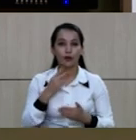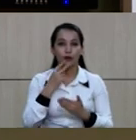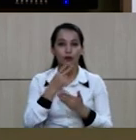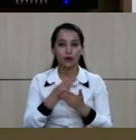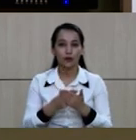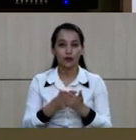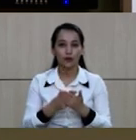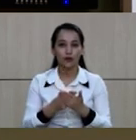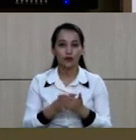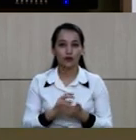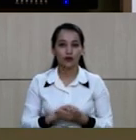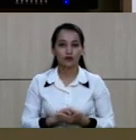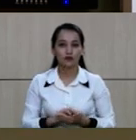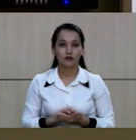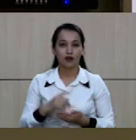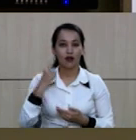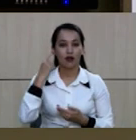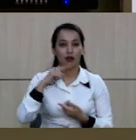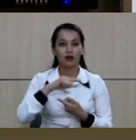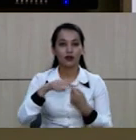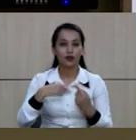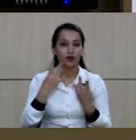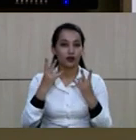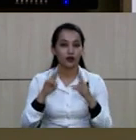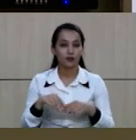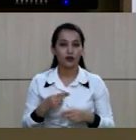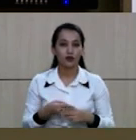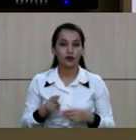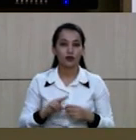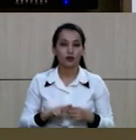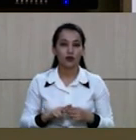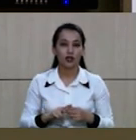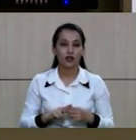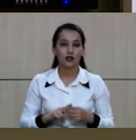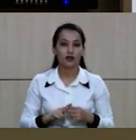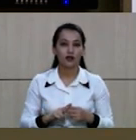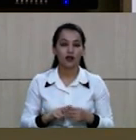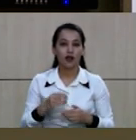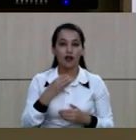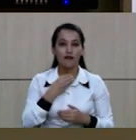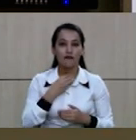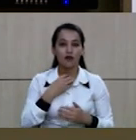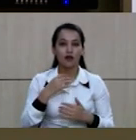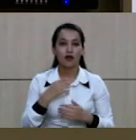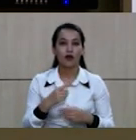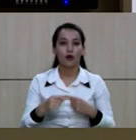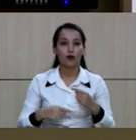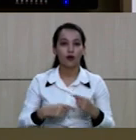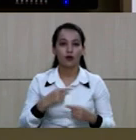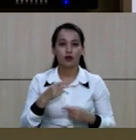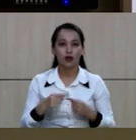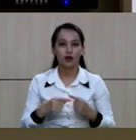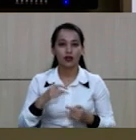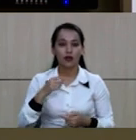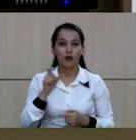bunga chalg'imasligimiz kerak. Chunki ular orqali yozuvchi yoki adib insonlar va ular orasidagi ma'lum bir